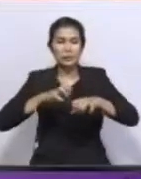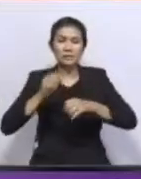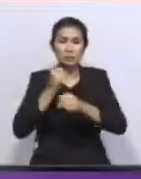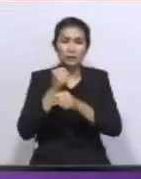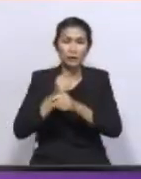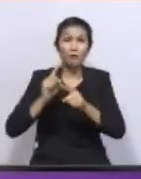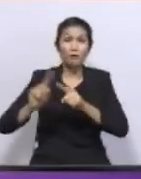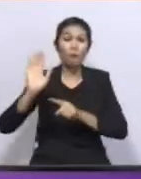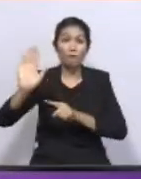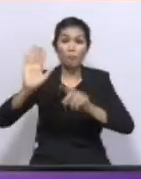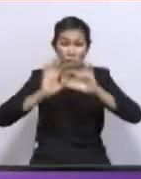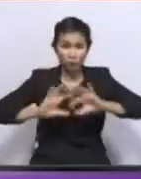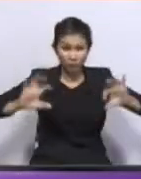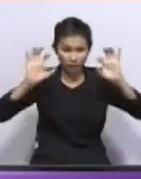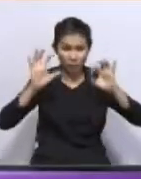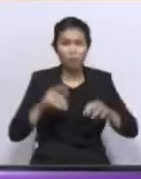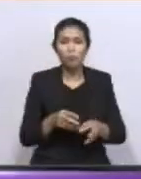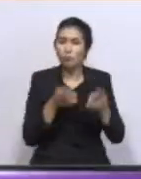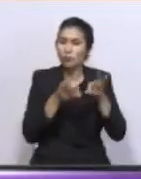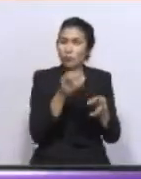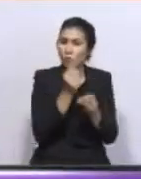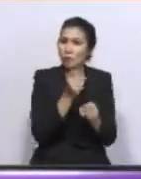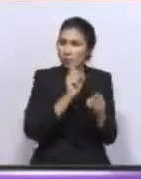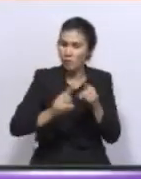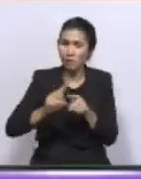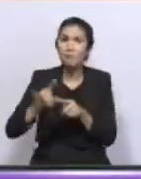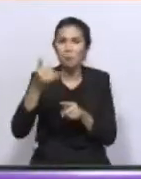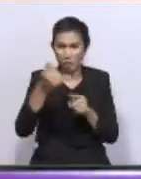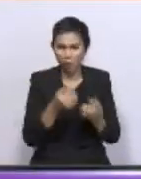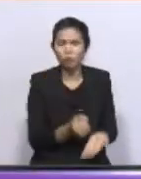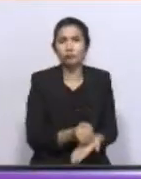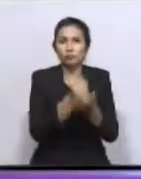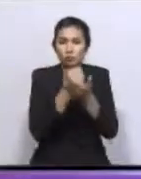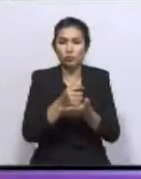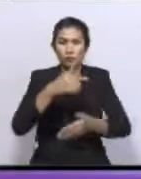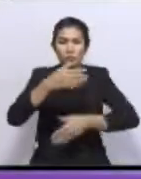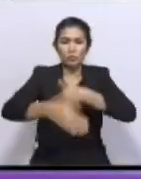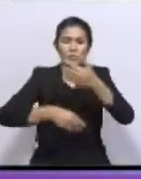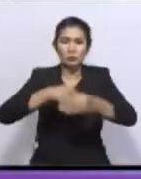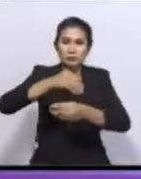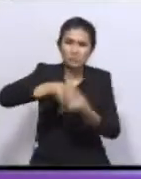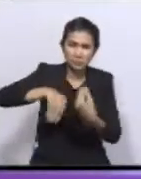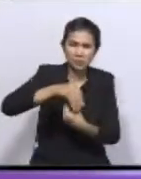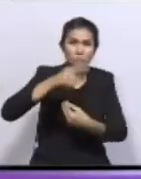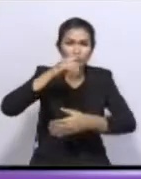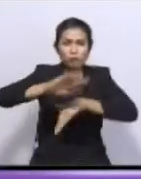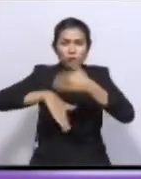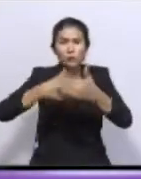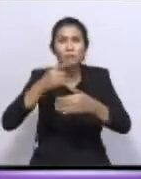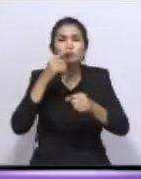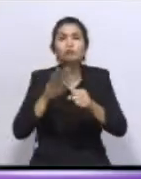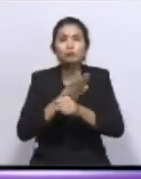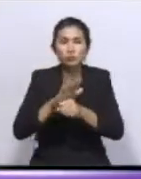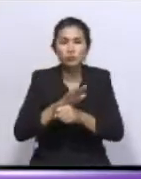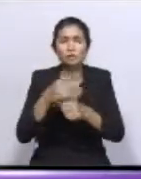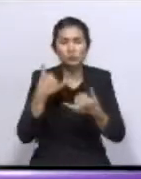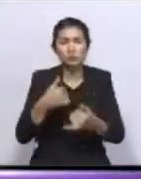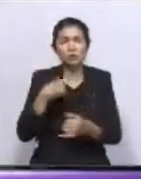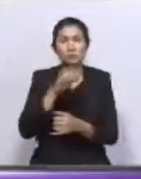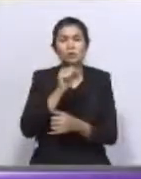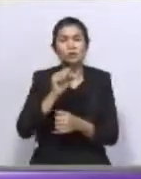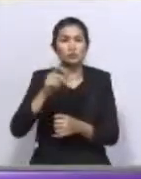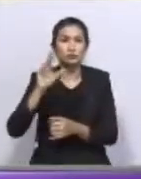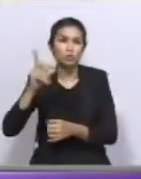ซึ่งการดำเนินงานในด้านต่างๆอาจส่งผลให้ตัวเลขเศรษฐกิจเติบโตได้ไม่มากโดยสสช.ประเมินว่าปีนี้จะขยายตัวได้ในกร